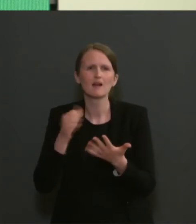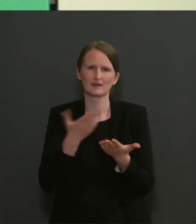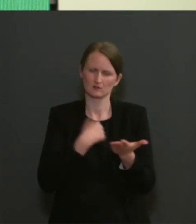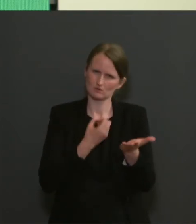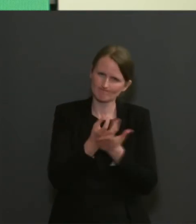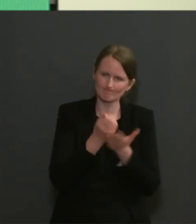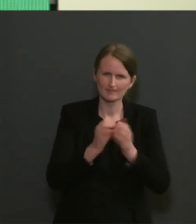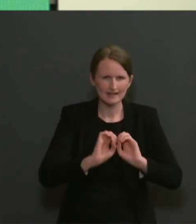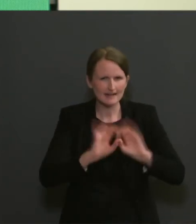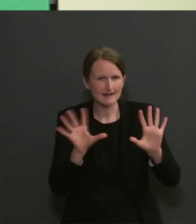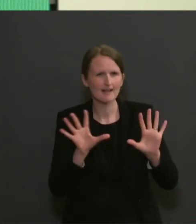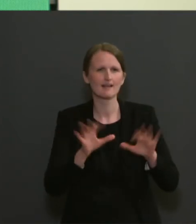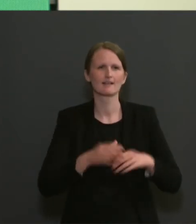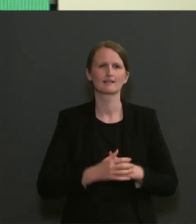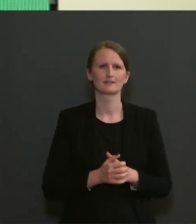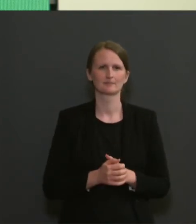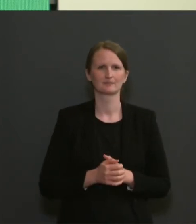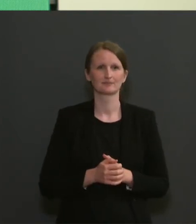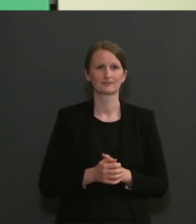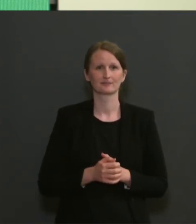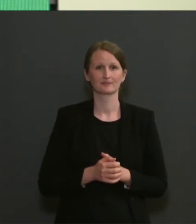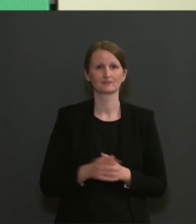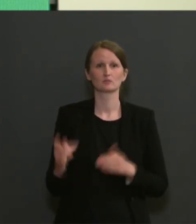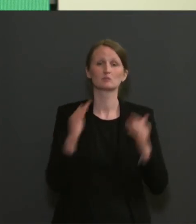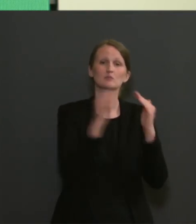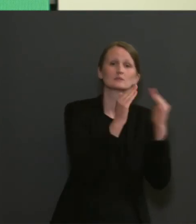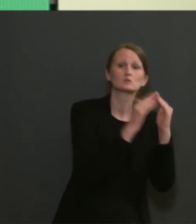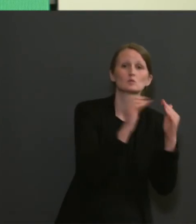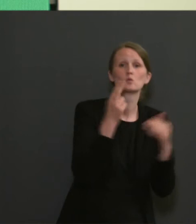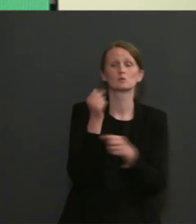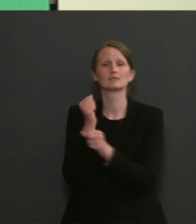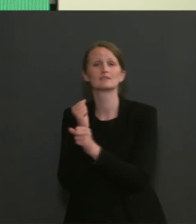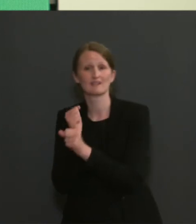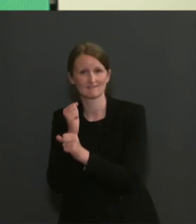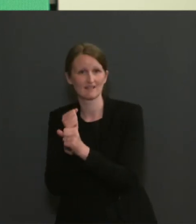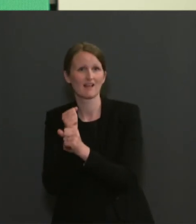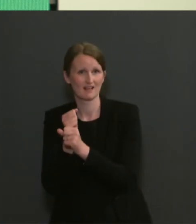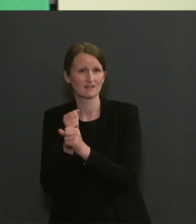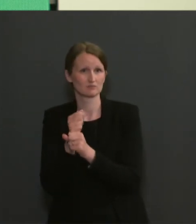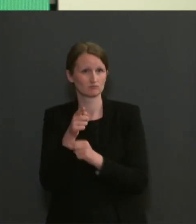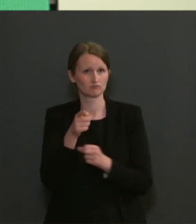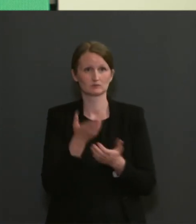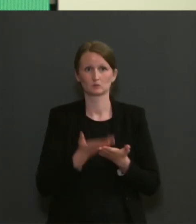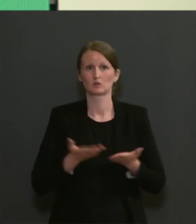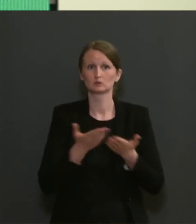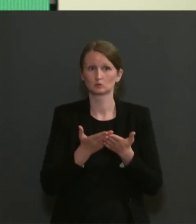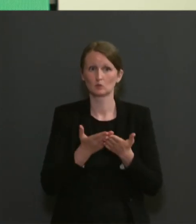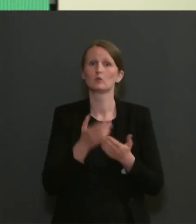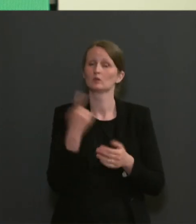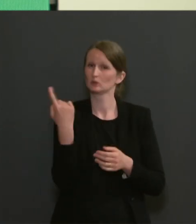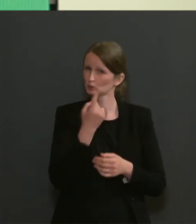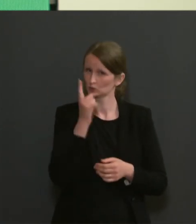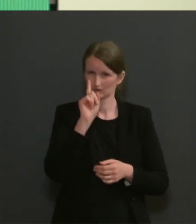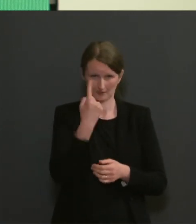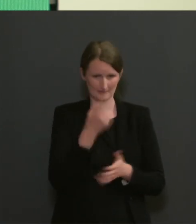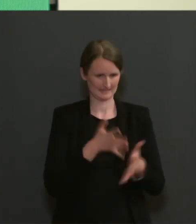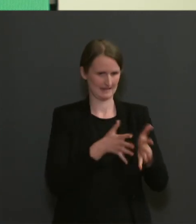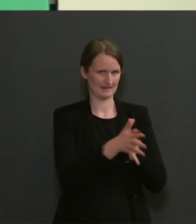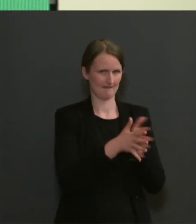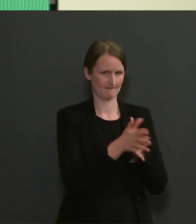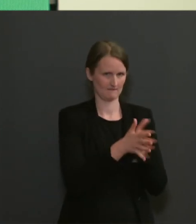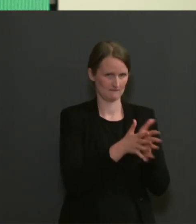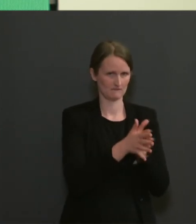par exemple, au travail, eh bien, il y a toujours moyen de se laver les mains, soit avec de l'eau et du savon, soit avec du gel